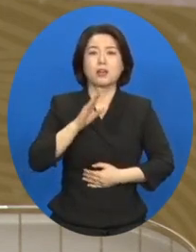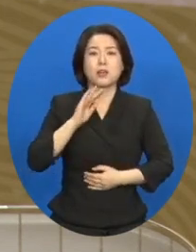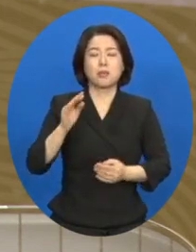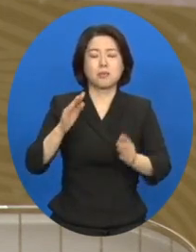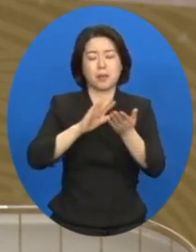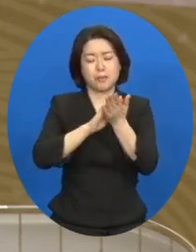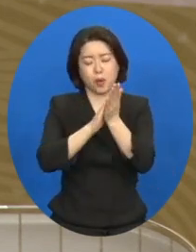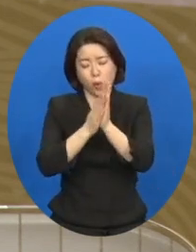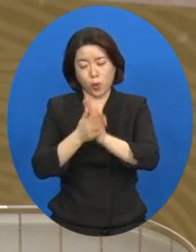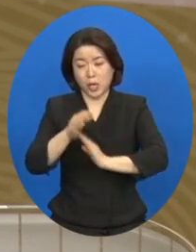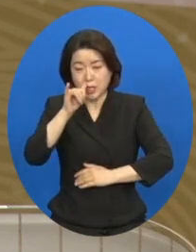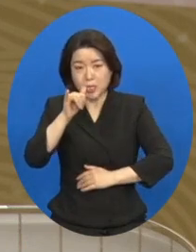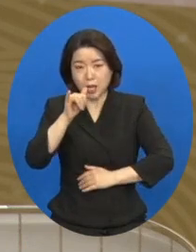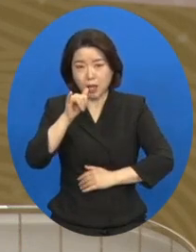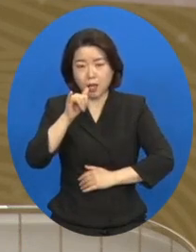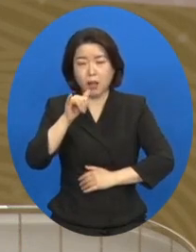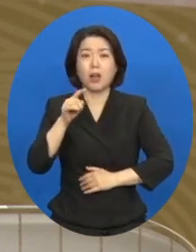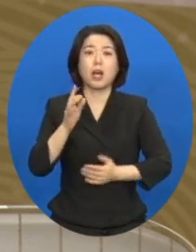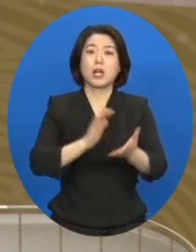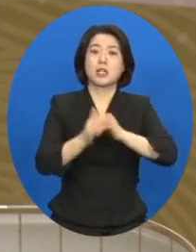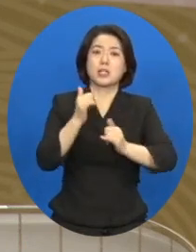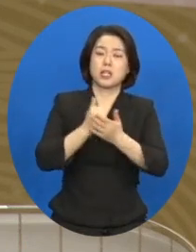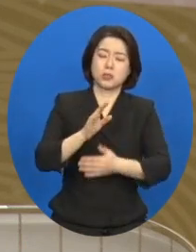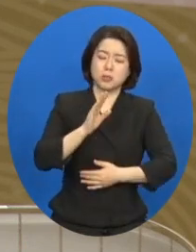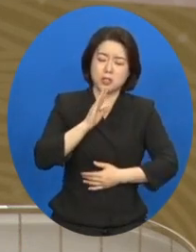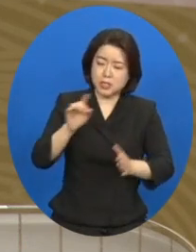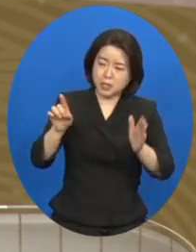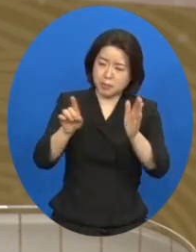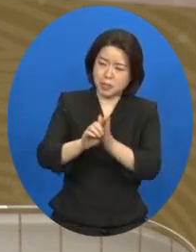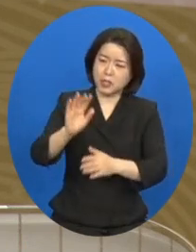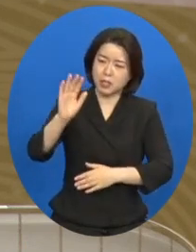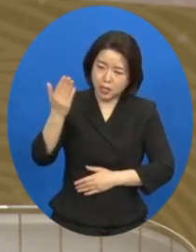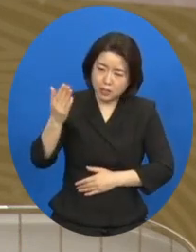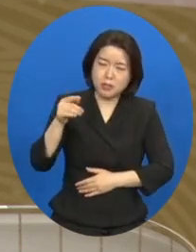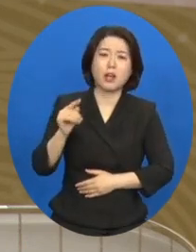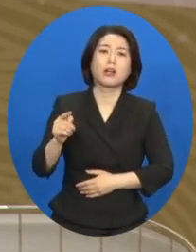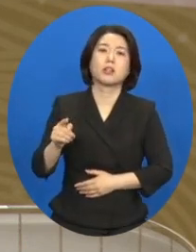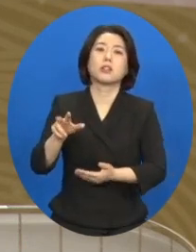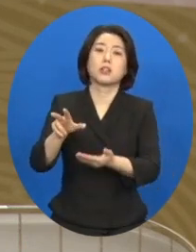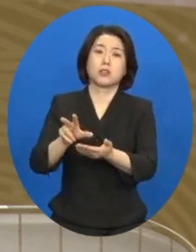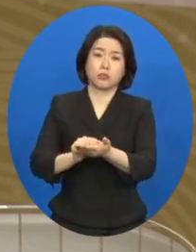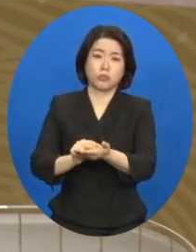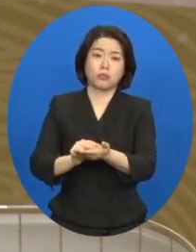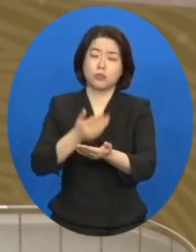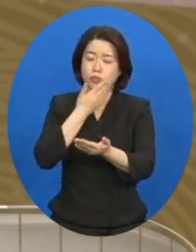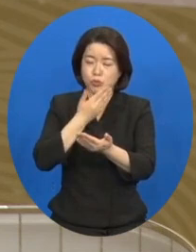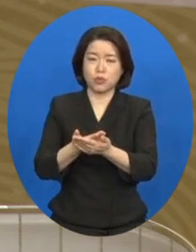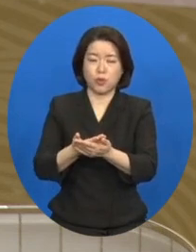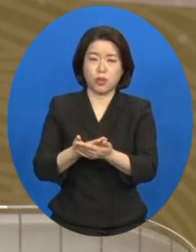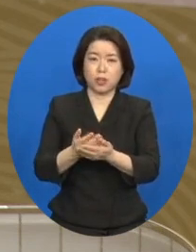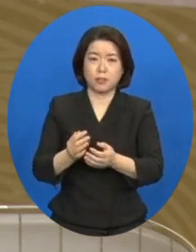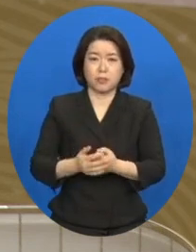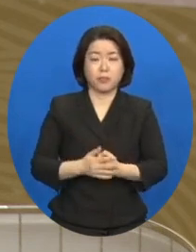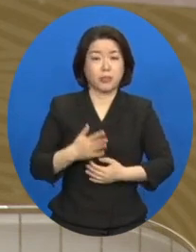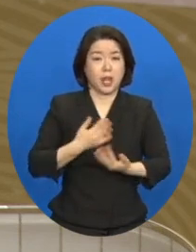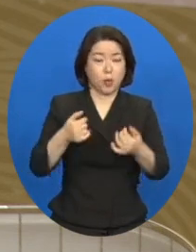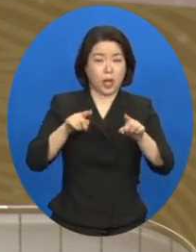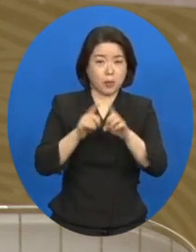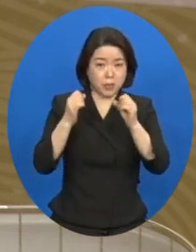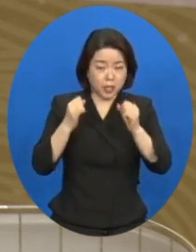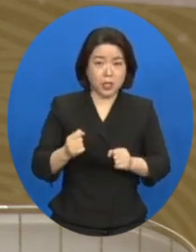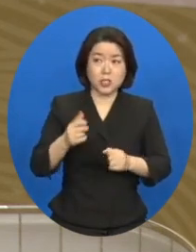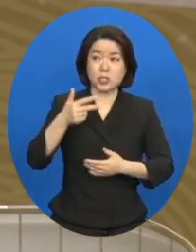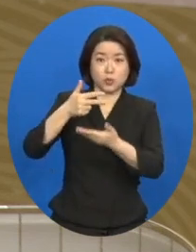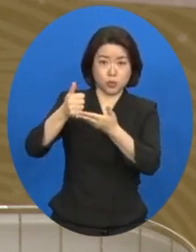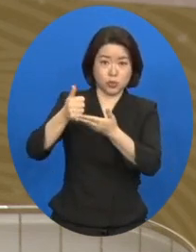변화됐느냐, 그게 뭐죠? 예수님을 진짜 믿게 됐느냐는 것. 나와 함께 계신 그 예수님을 정말